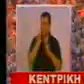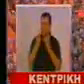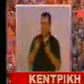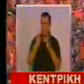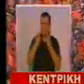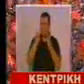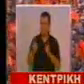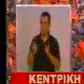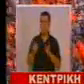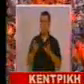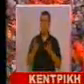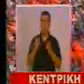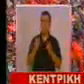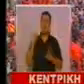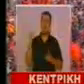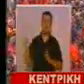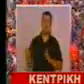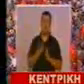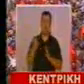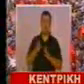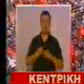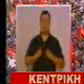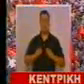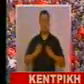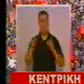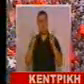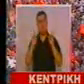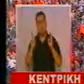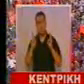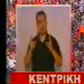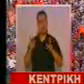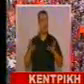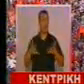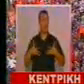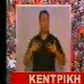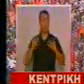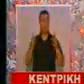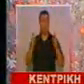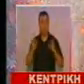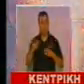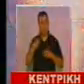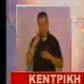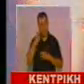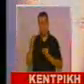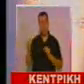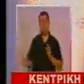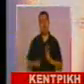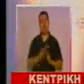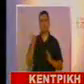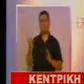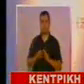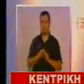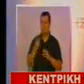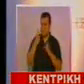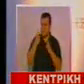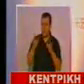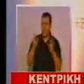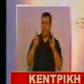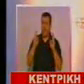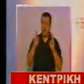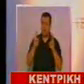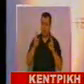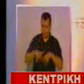σε κλίμα ανάτασης και ελπίδας. Έχει ζήσει πολλές φορές την ελπίδα του ότι είναι